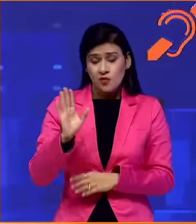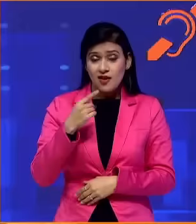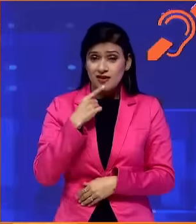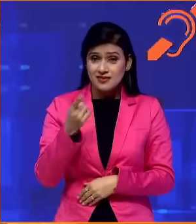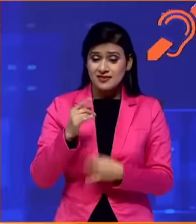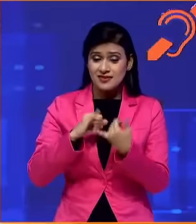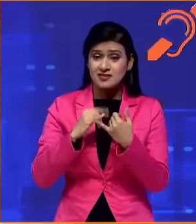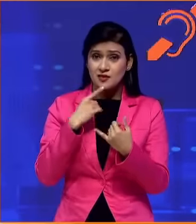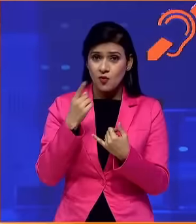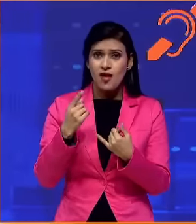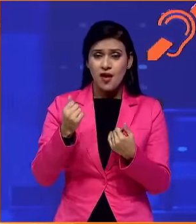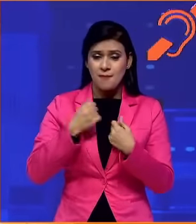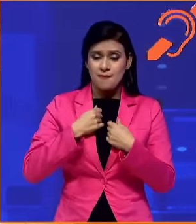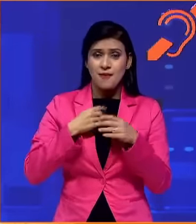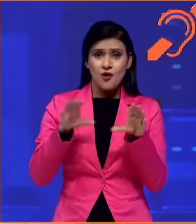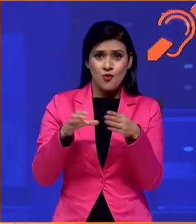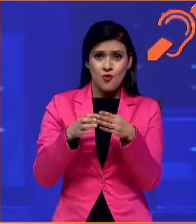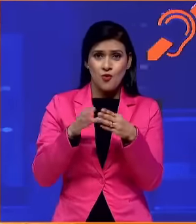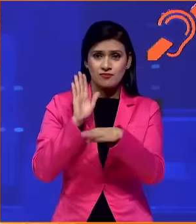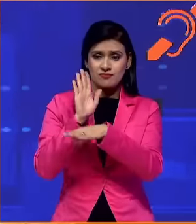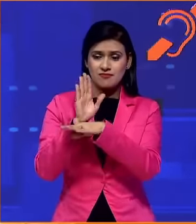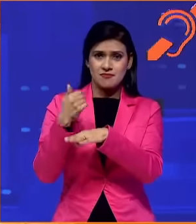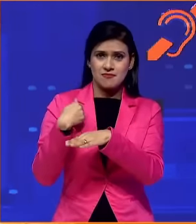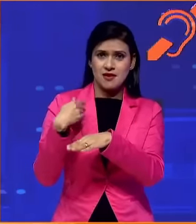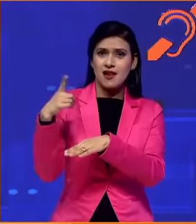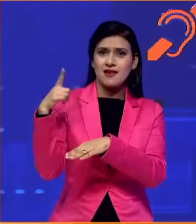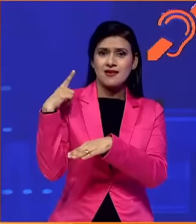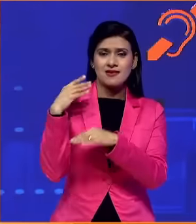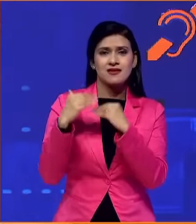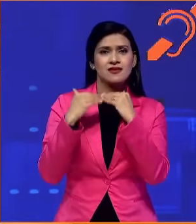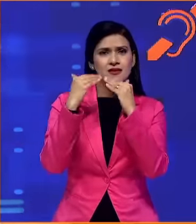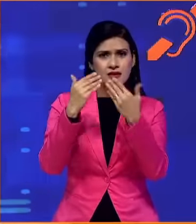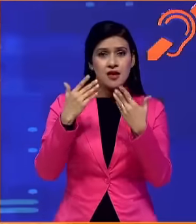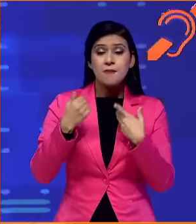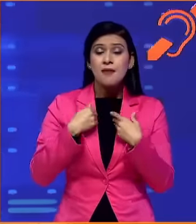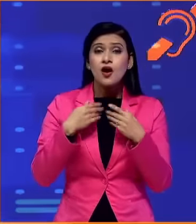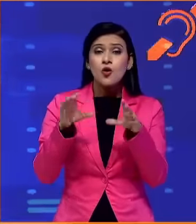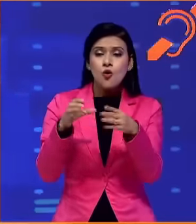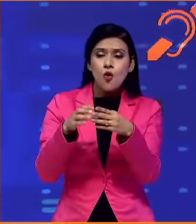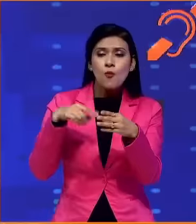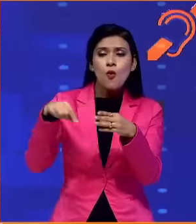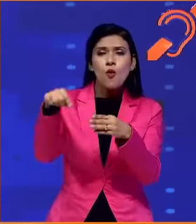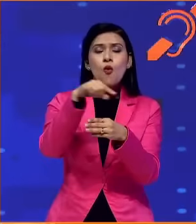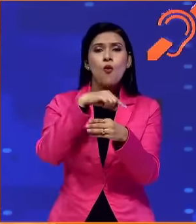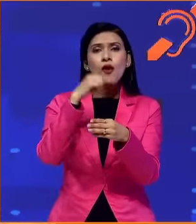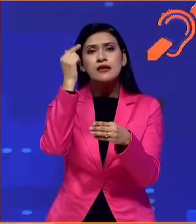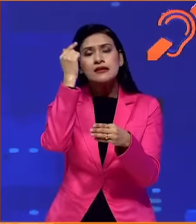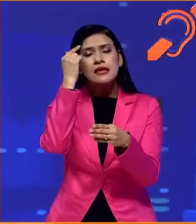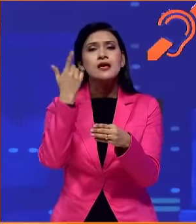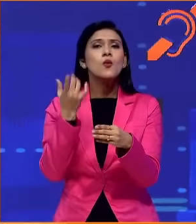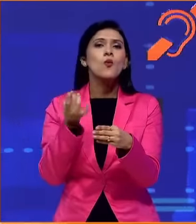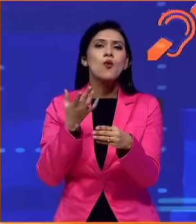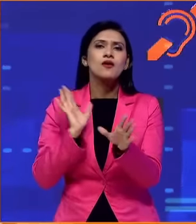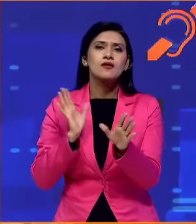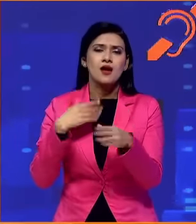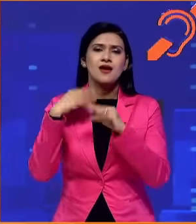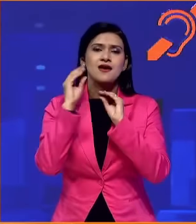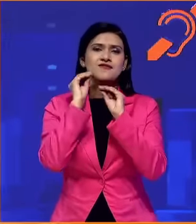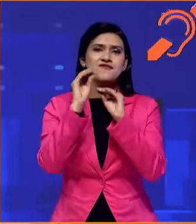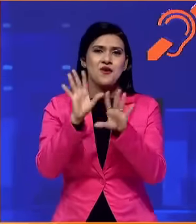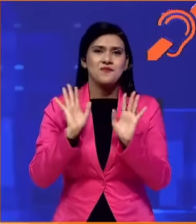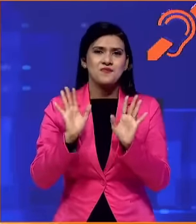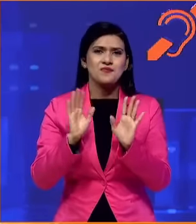लेकिनकांग्रेसपार्टीकेमहासचिवकेरूपमें ,मैंआपको पार्टीकीसोचऔरउसकेआधिकारिकरुखकेबारेमेंबतारहाहूं। अन्यथा,हमारे